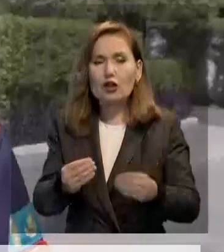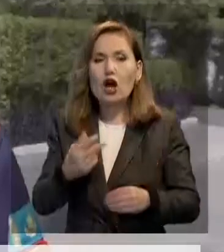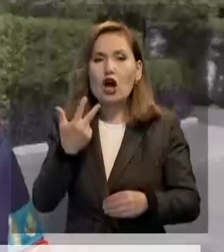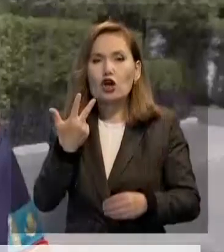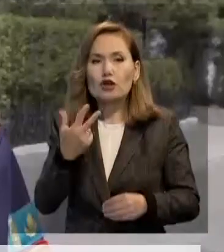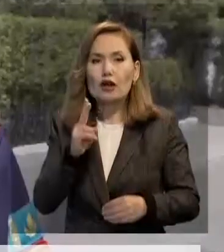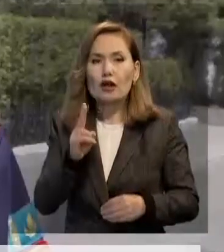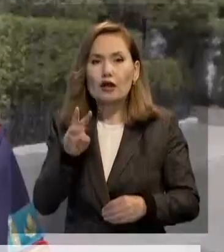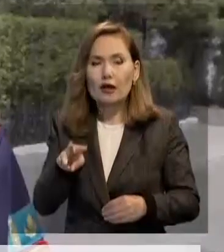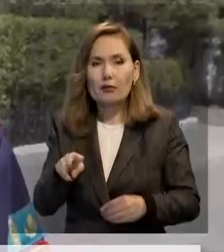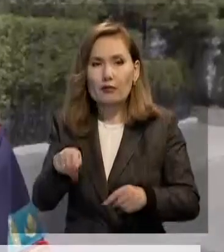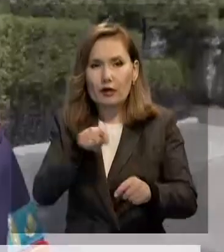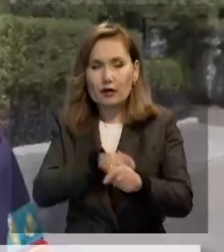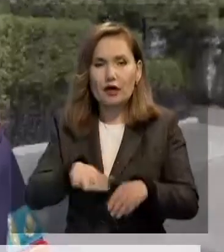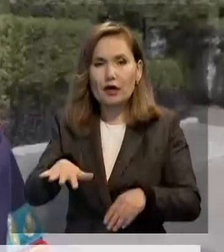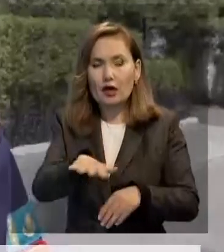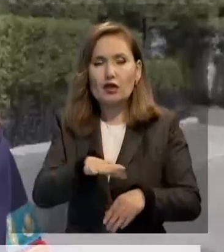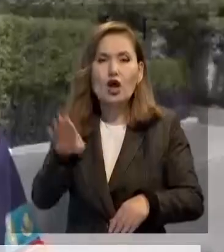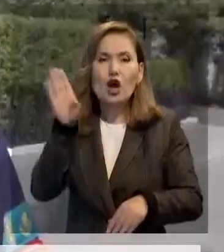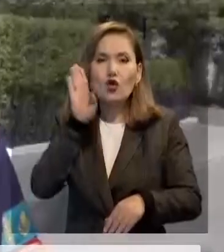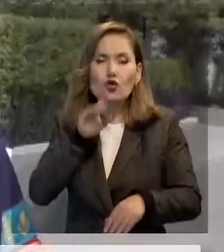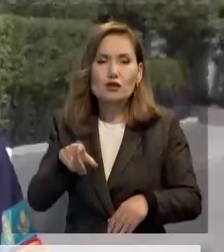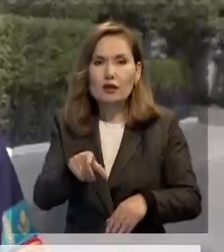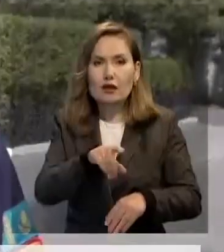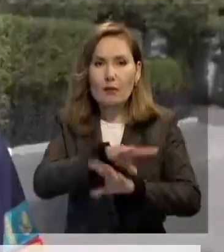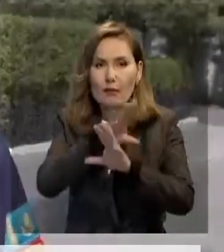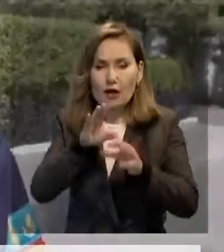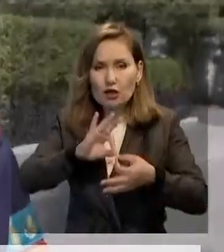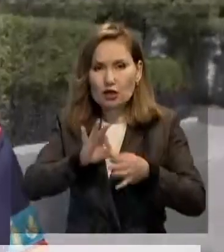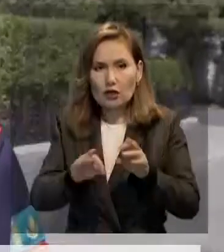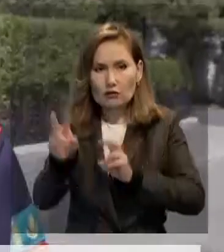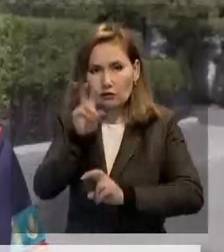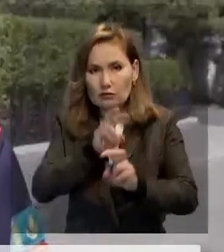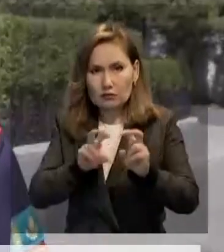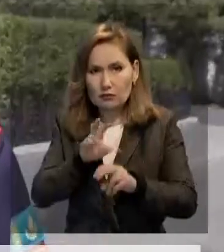жердегі өзен акваториясы тексерілді.